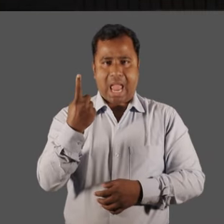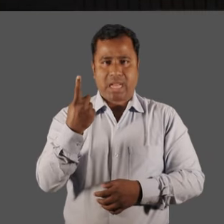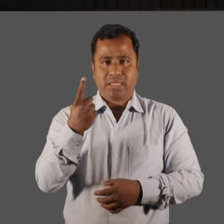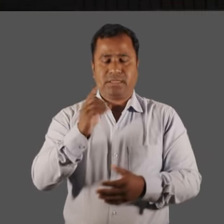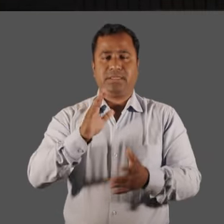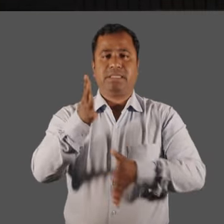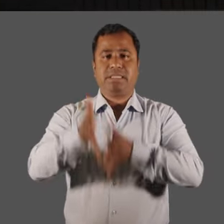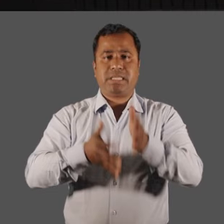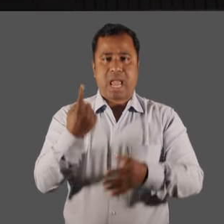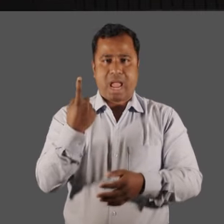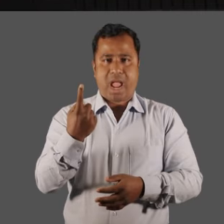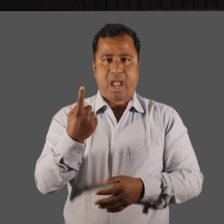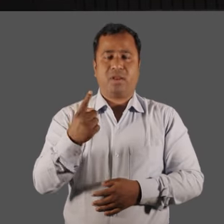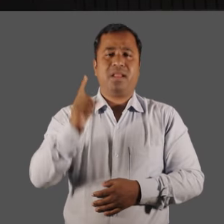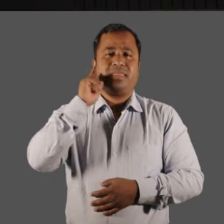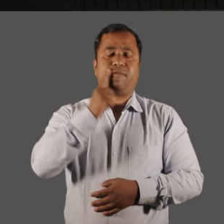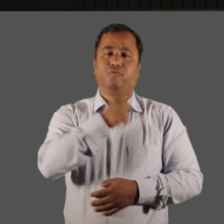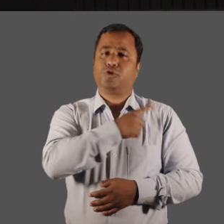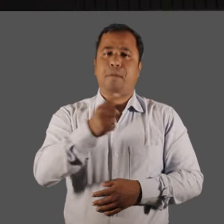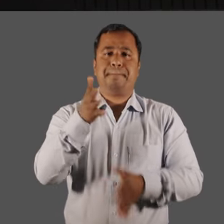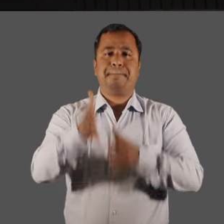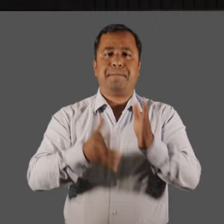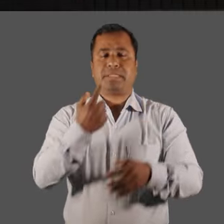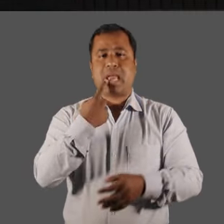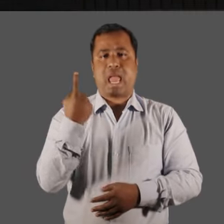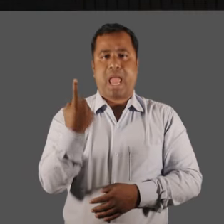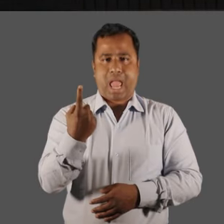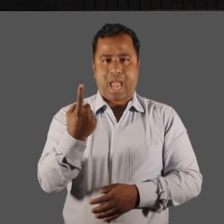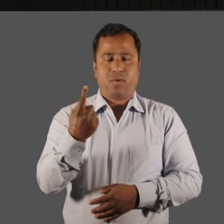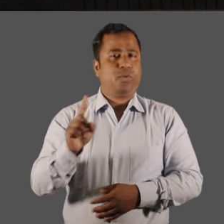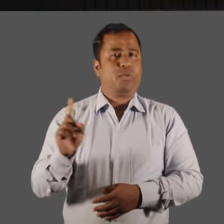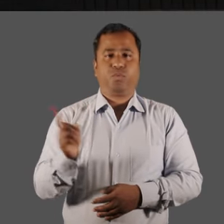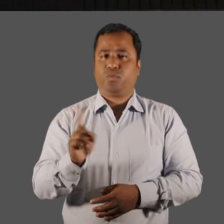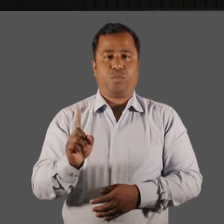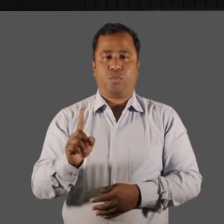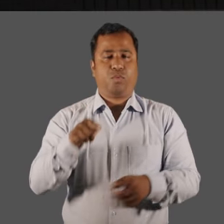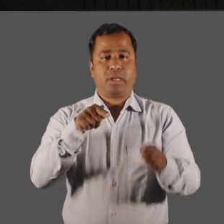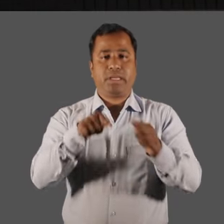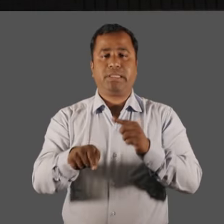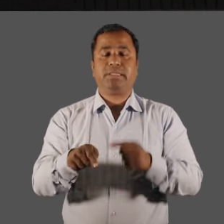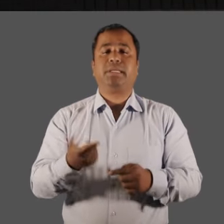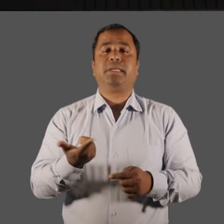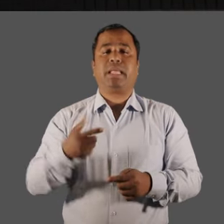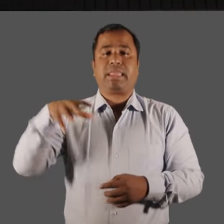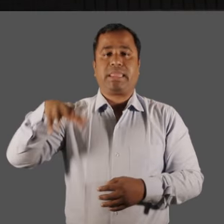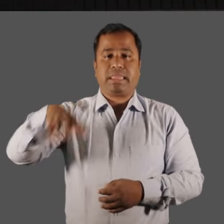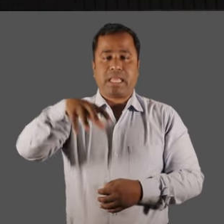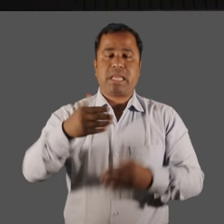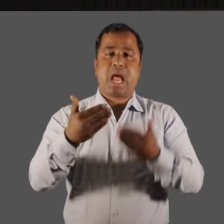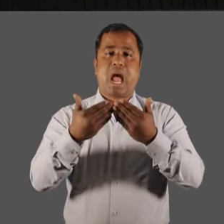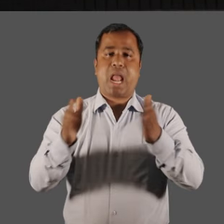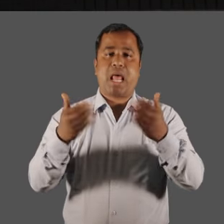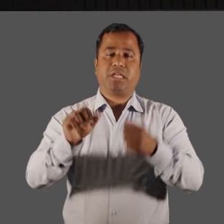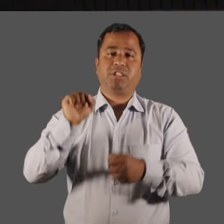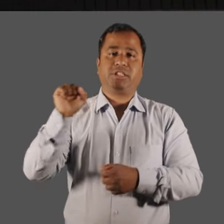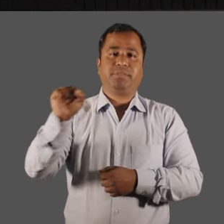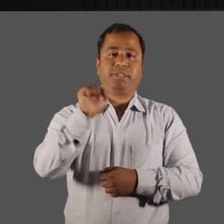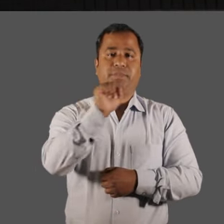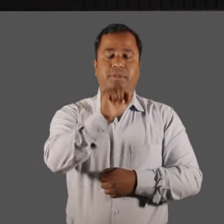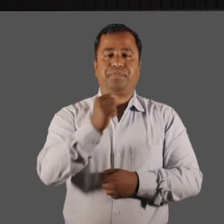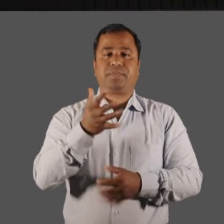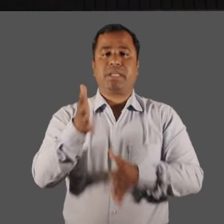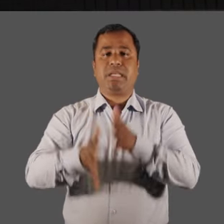যত শ্রবণ প্রতিবন্ধী মানুষ আছেন তারা হয়তো বা একটা ভাষাতেই কথা বলেন। আসলে ব্যাপারটা তা না, প্রত্যেকটা দেশের নিজস্ব ইশারা ভাষা